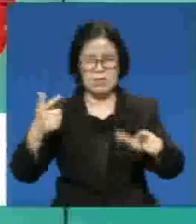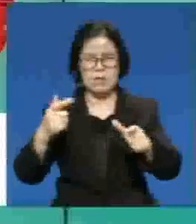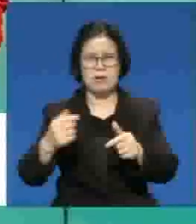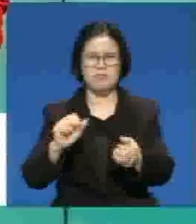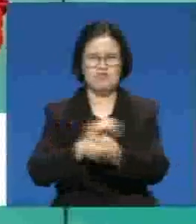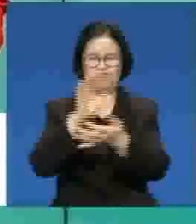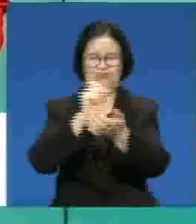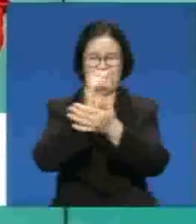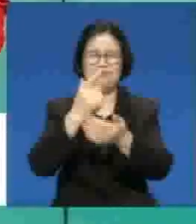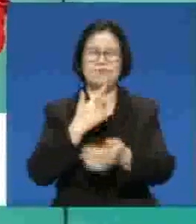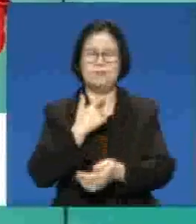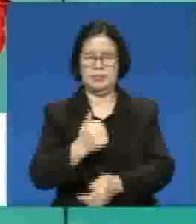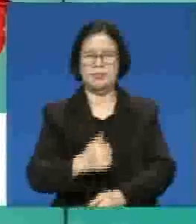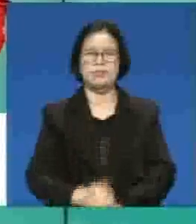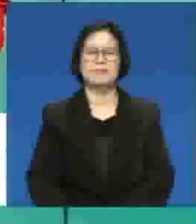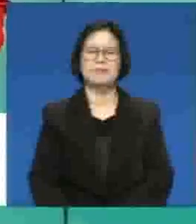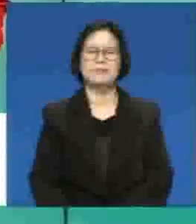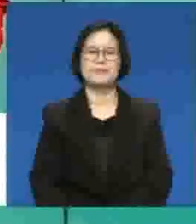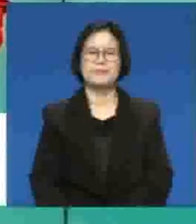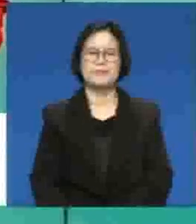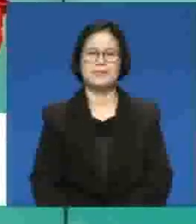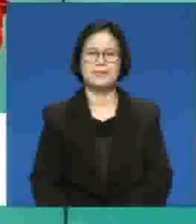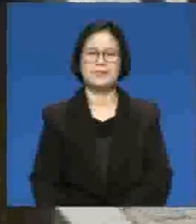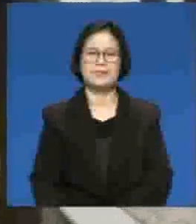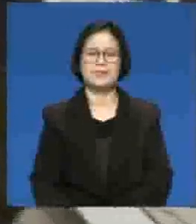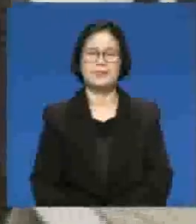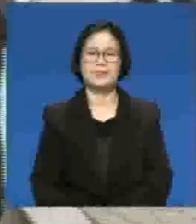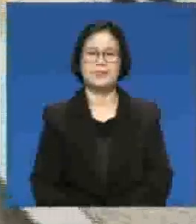했습니다. 황정환 기자입니다.